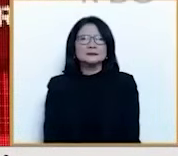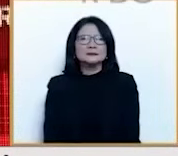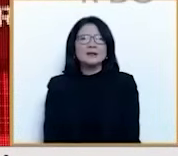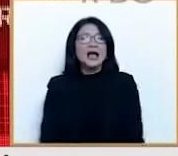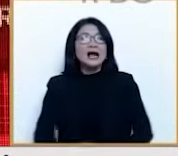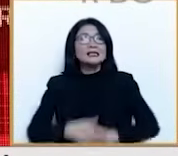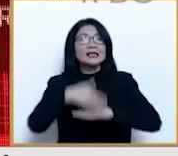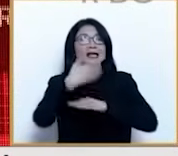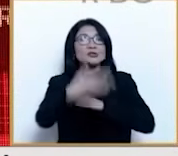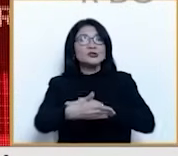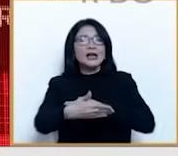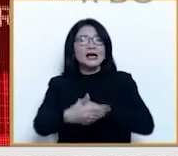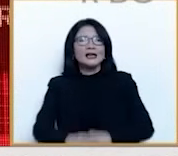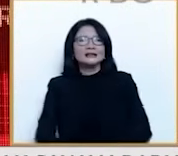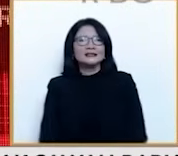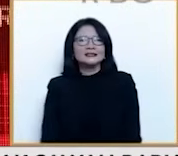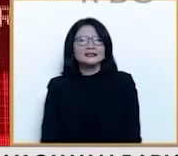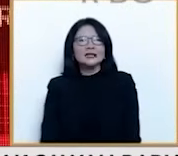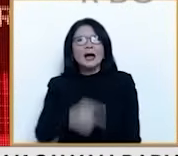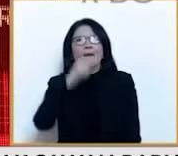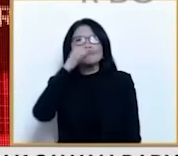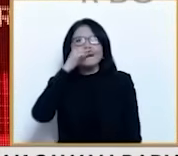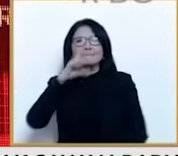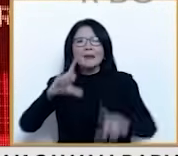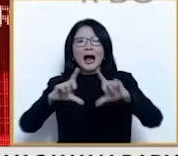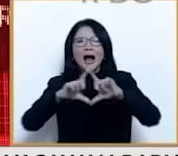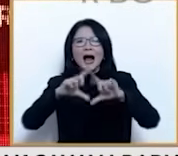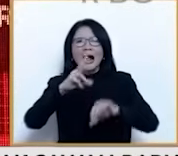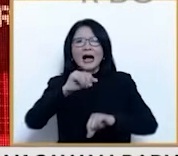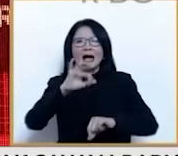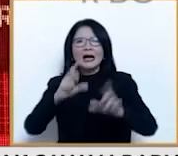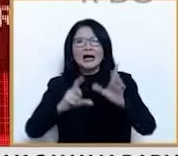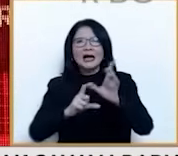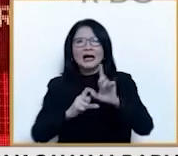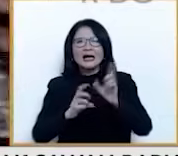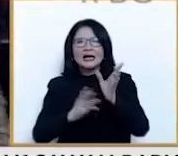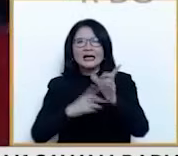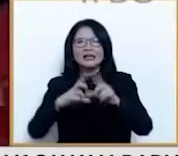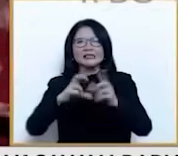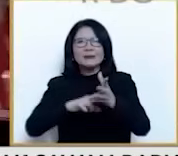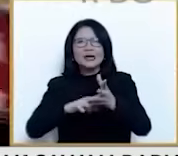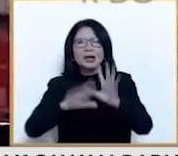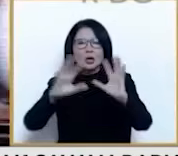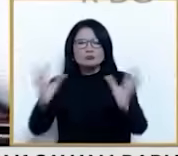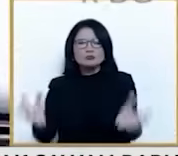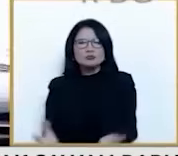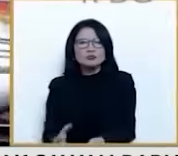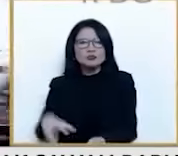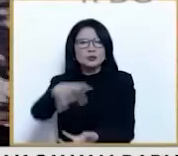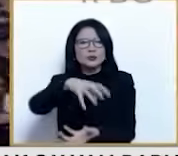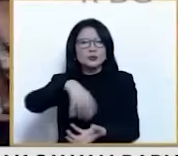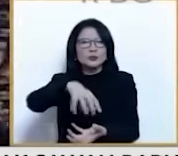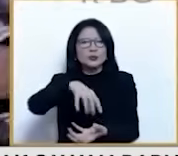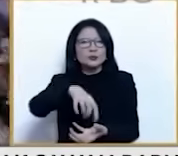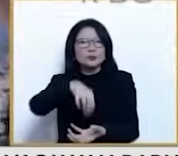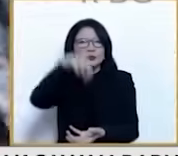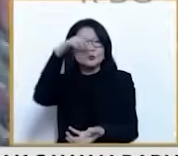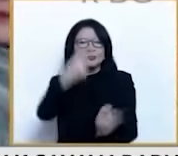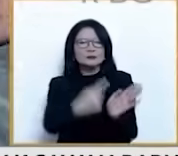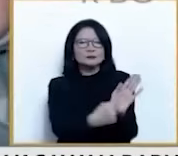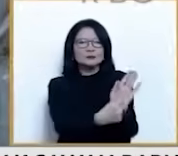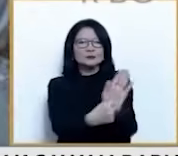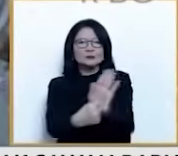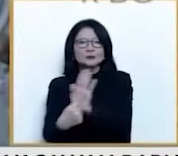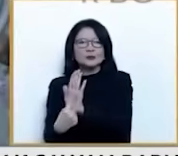Dan selanjutnya kami persilakan kepada Bapak Arisman untuk mengambil undian daftar pertanyaan di dalam fishbowl dan kemudian diperlihatkan ke